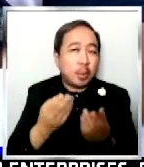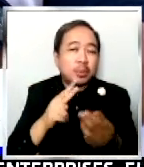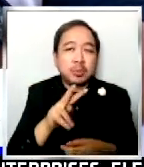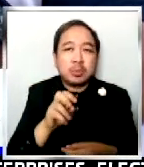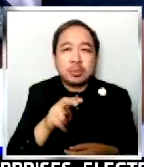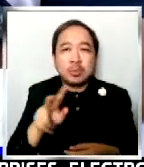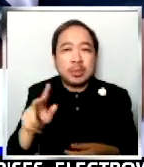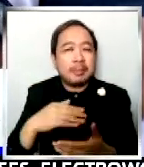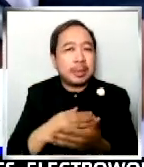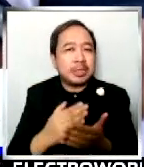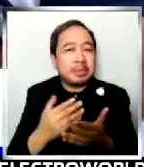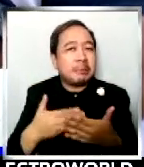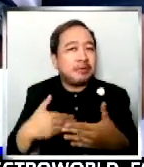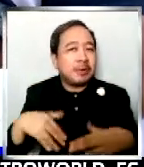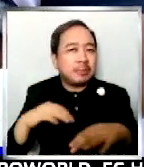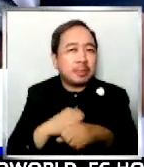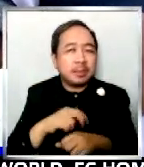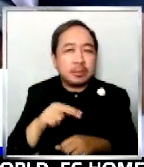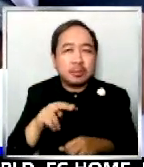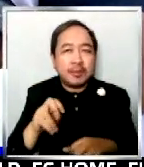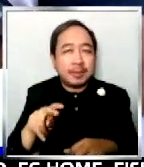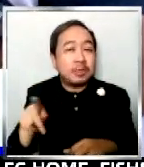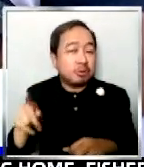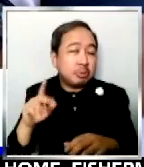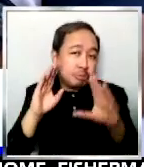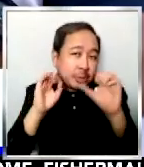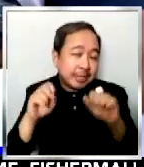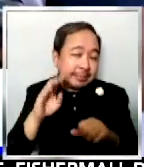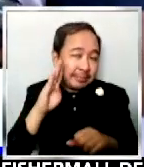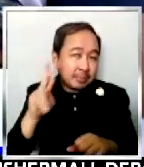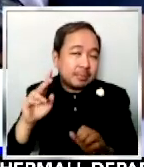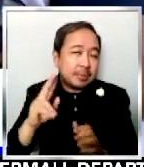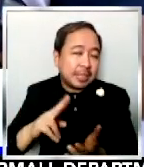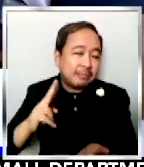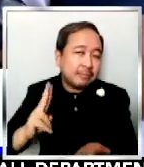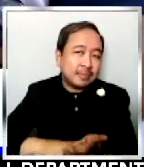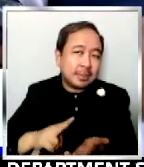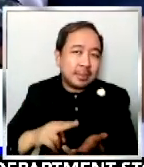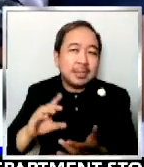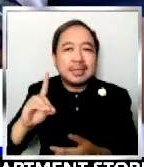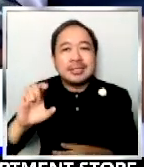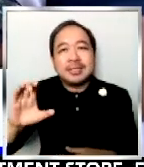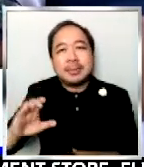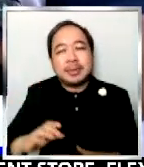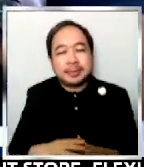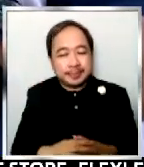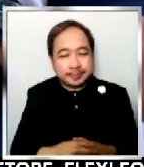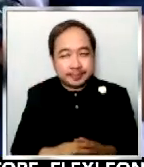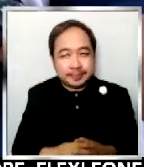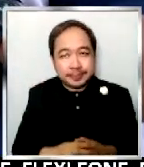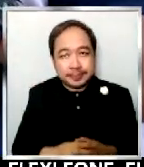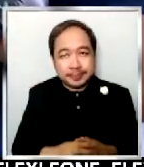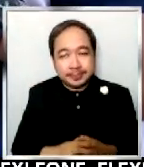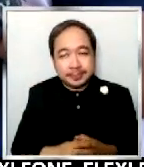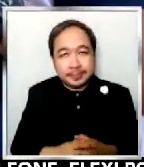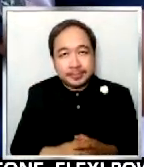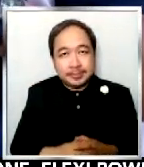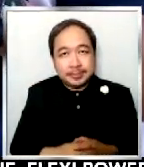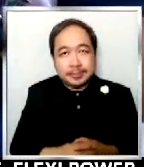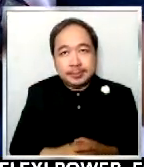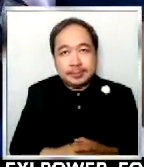Nobyembre para mapirmahan na ito ng Pangulo sa kalagitnaan ng Disyembre. Para sa GMA Integrated News, Rafi Tima